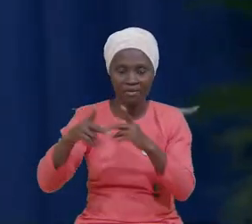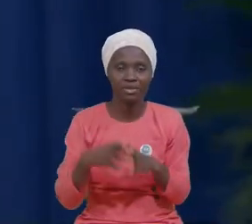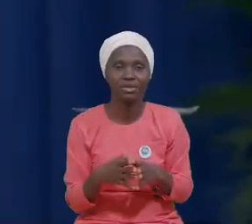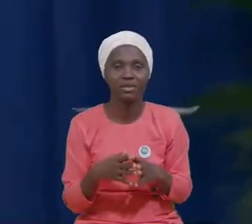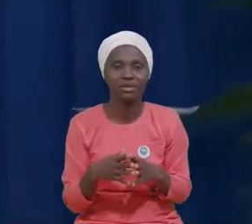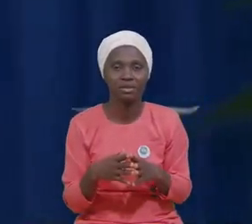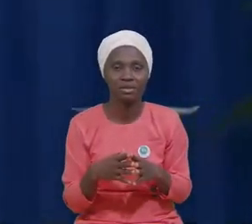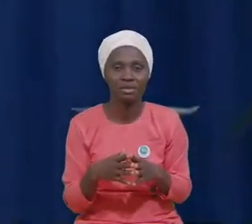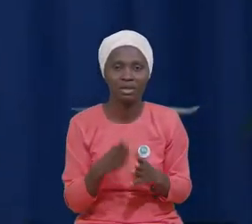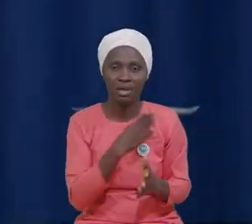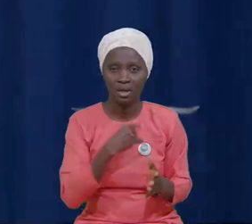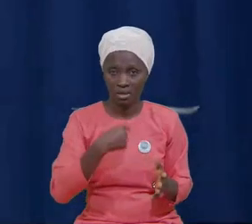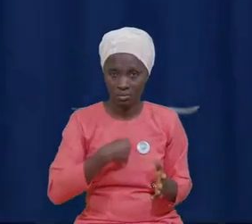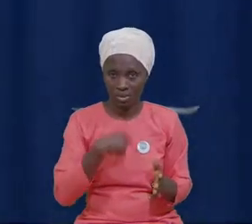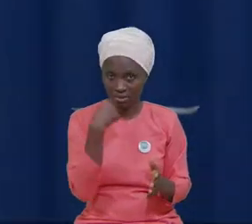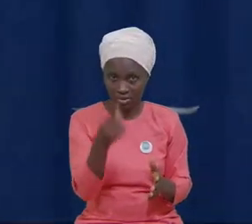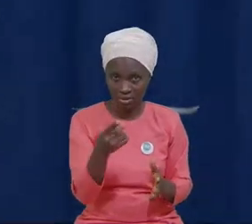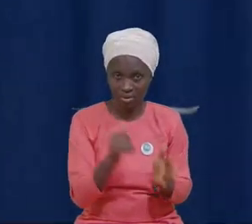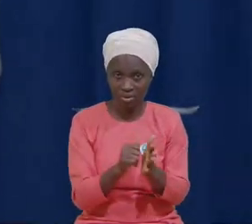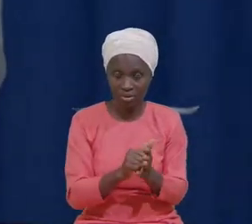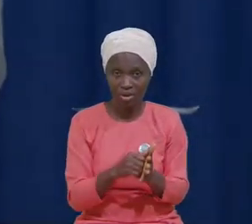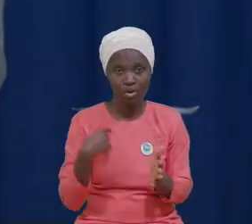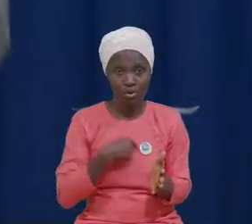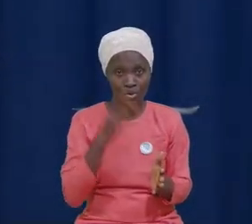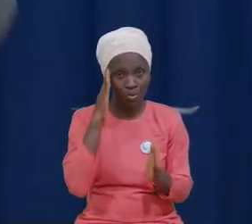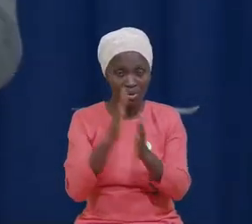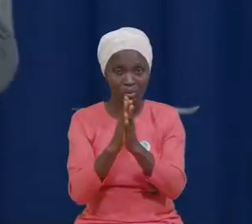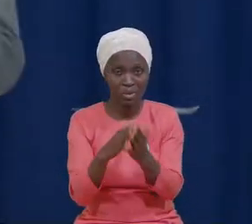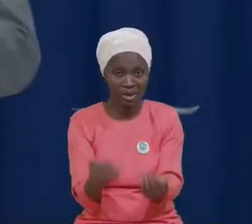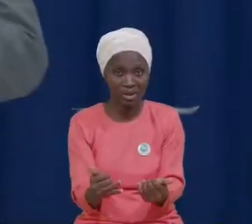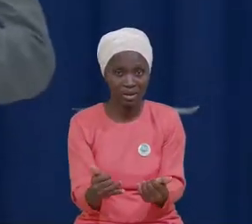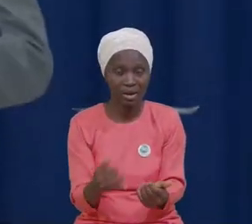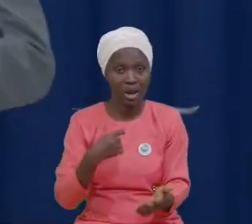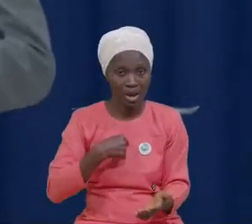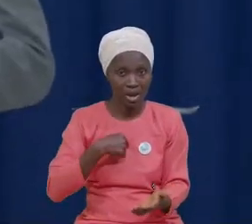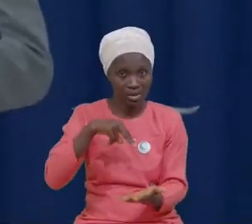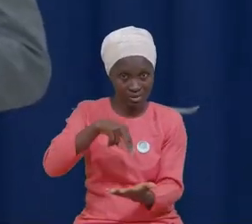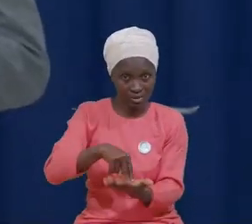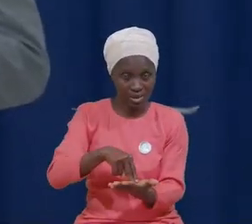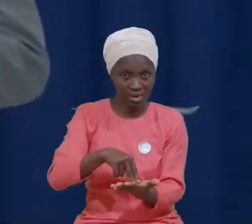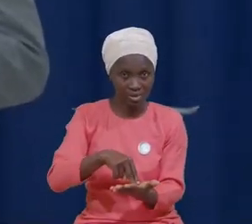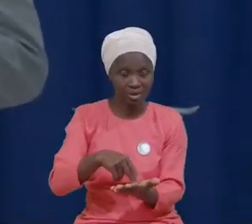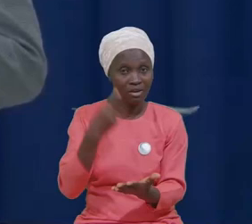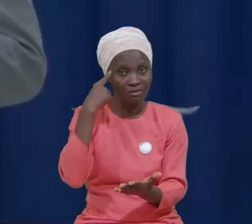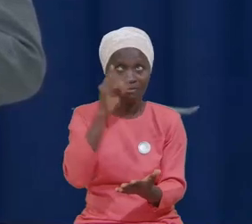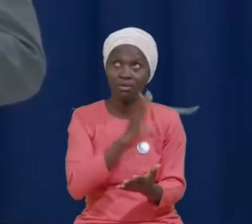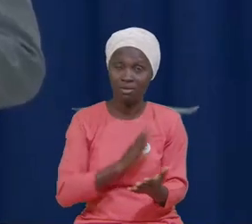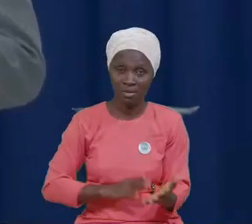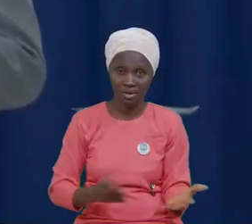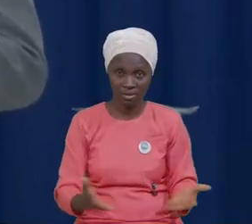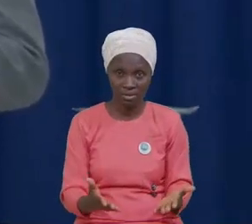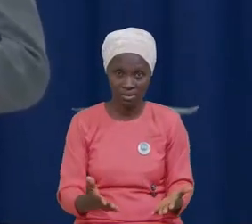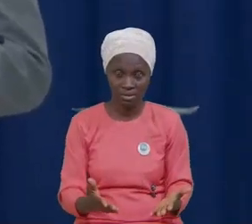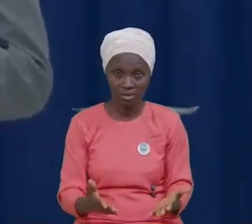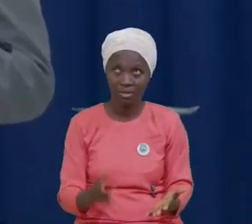prophétiser. Et je vous assure, nous allons prier maintenant. Et je suis là représentant